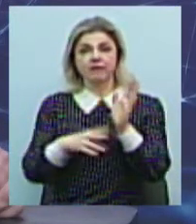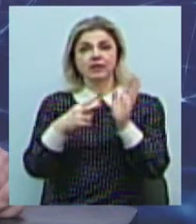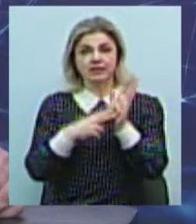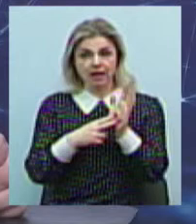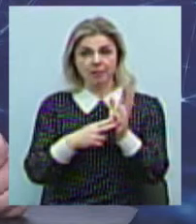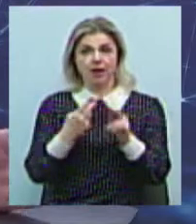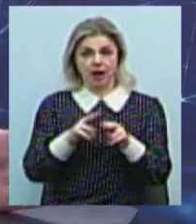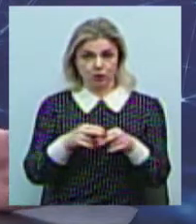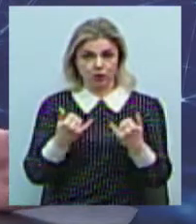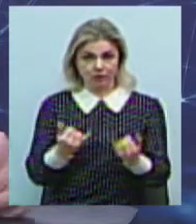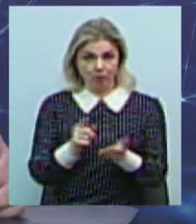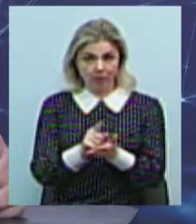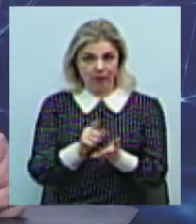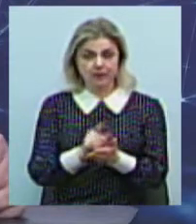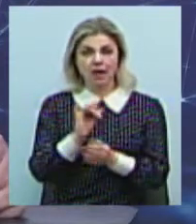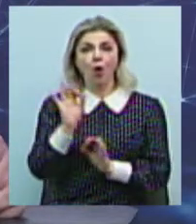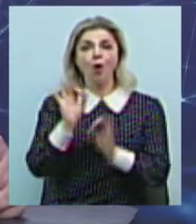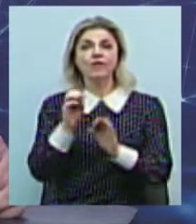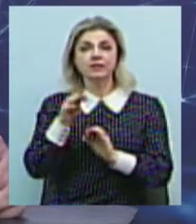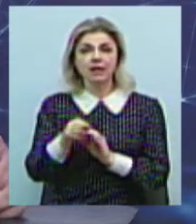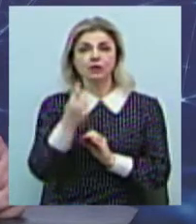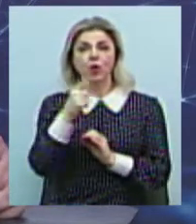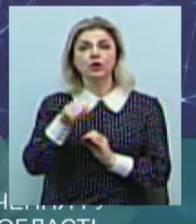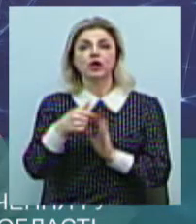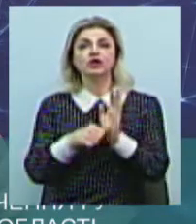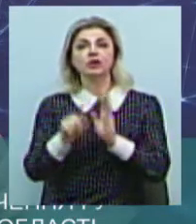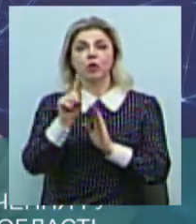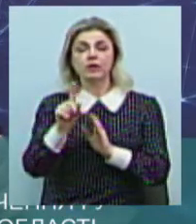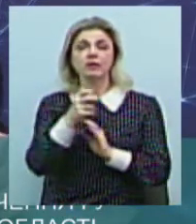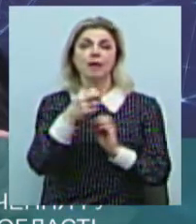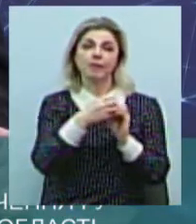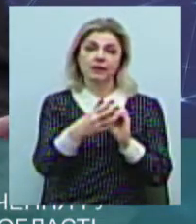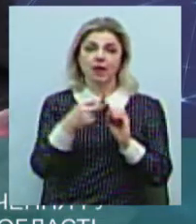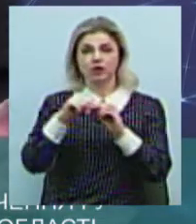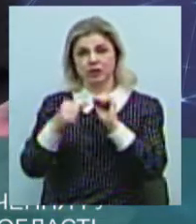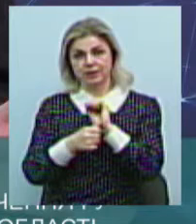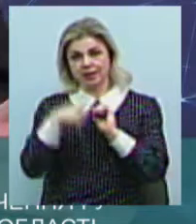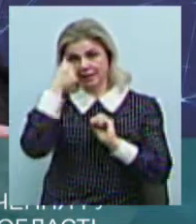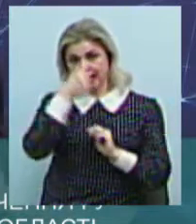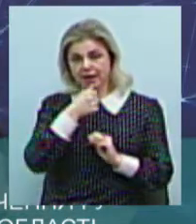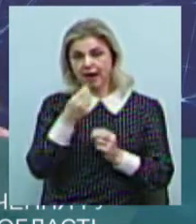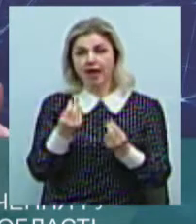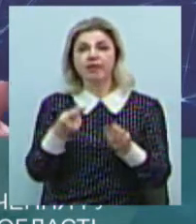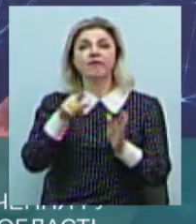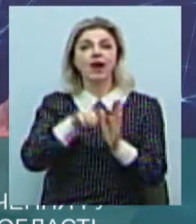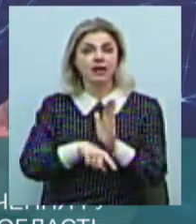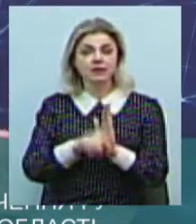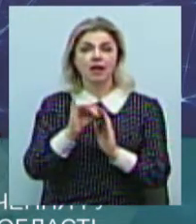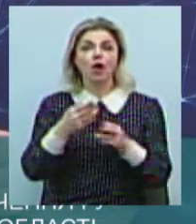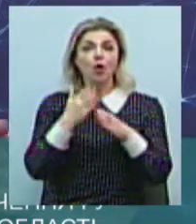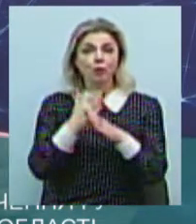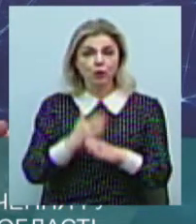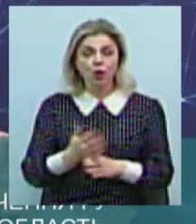сьогоднішній день. І вивели коефіцієнт 1,61 за 2015-2016 рік інфляція. і перемноживши,